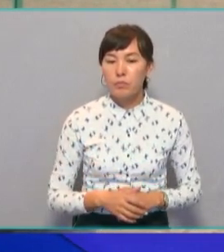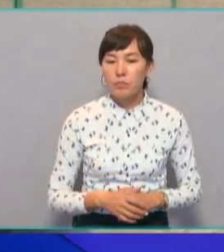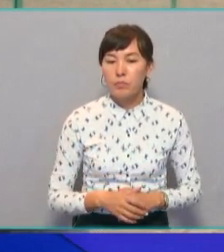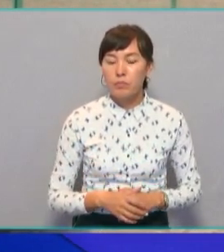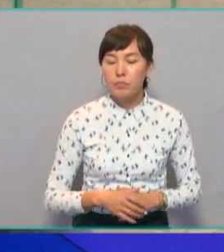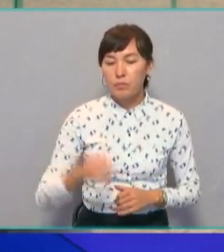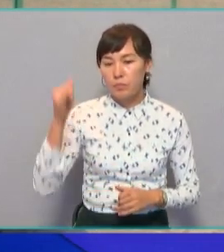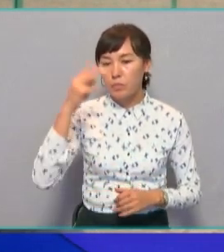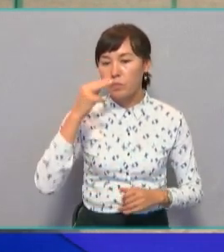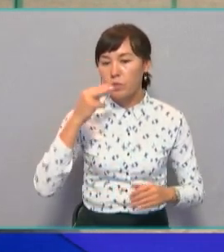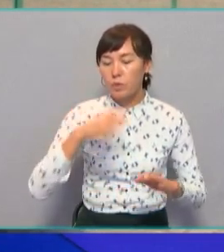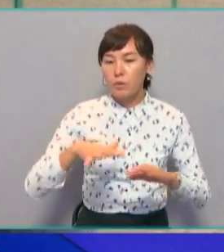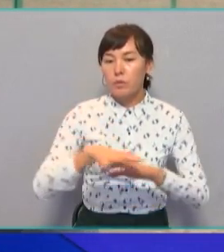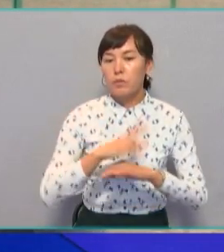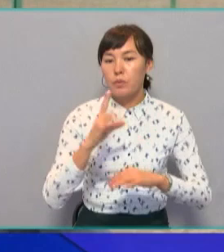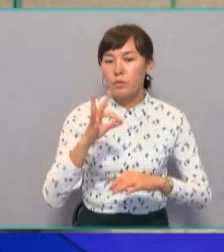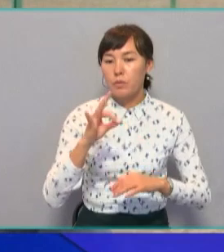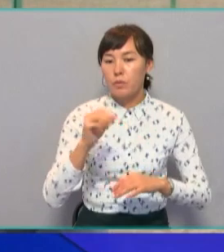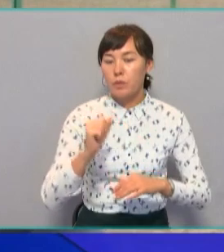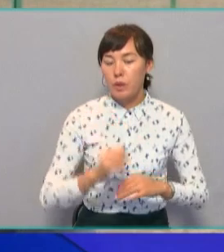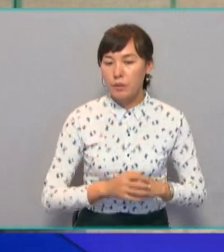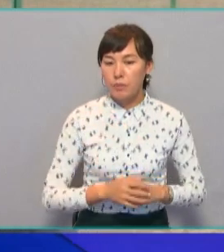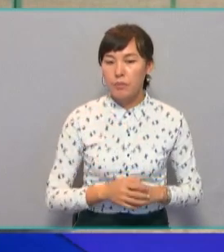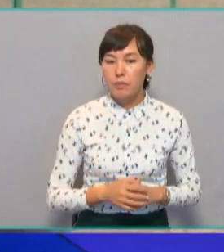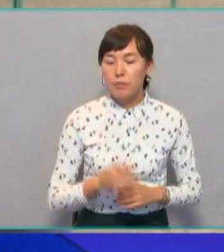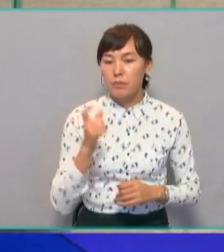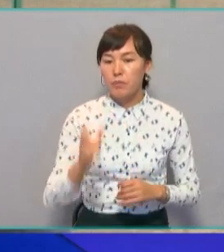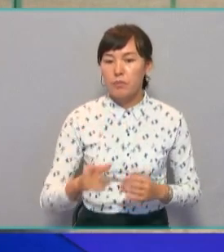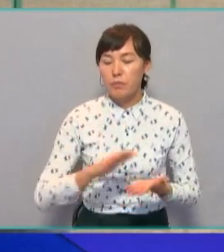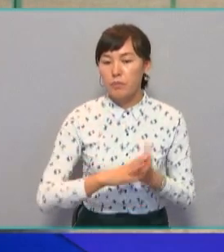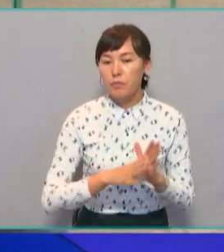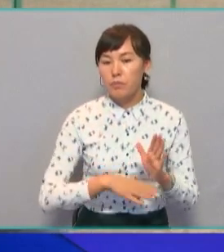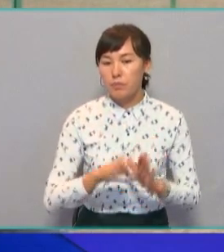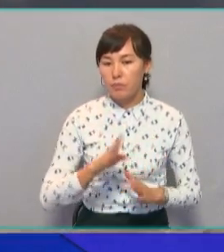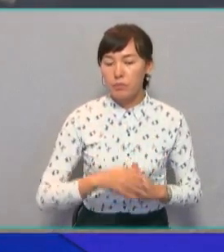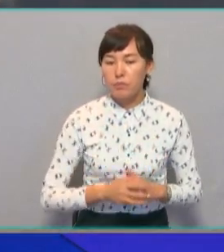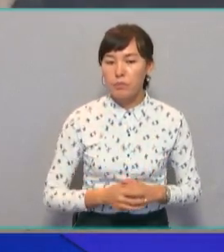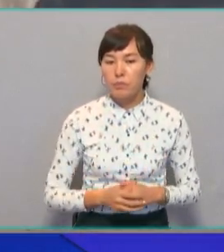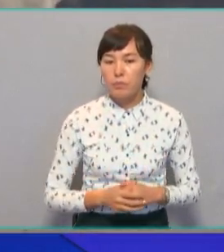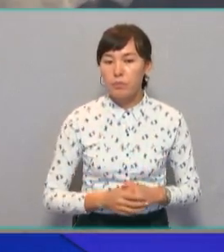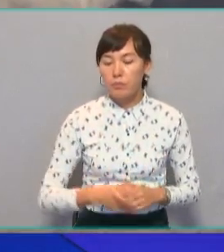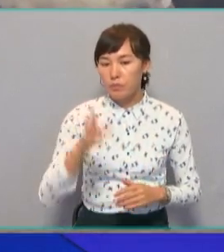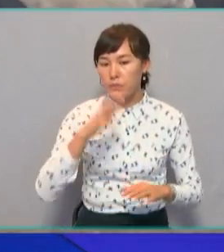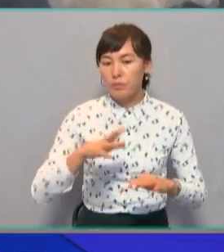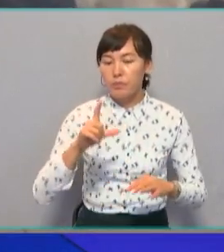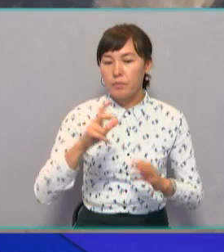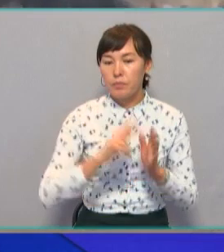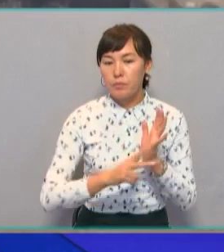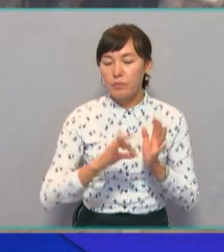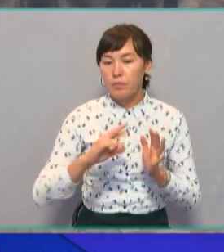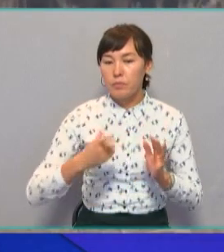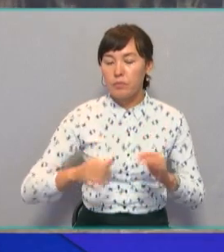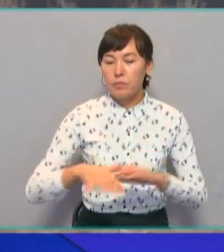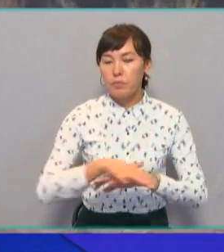малға жайылымнан кейін қора керек, қойшыларға жағдай жақсы керек, жақсылап істеу керек. Еліміз бойынша 180 миллион